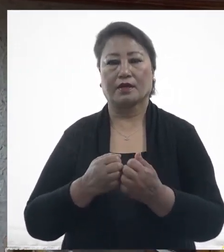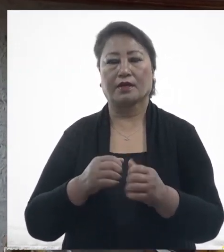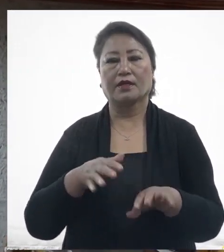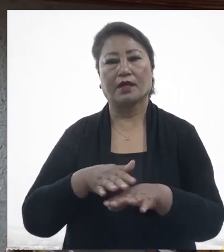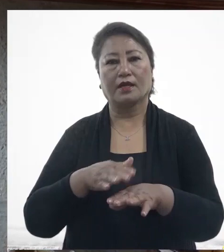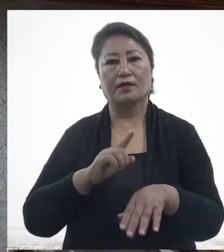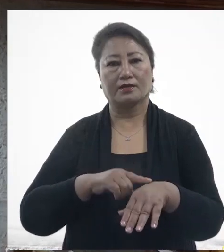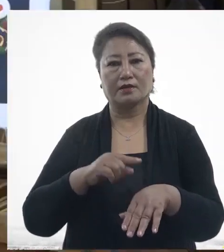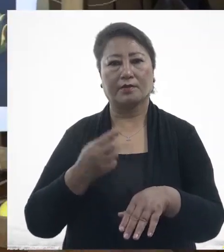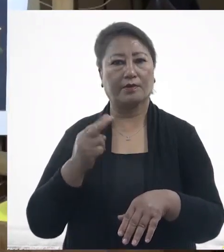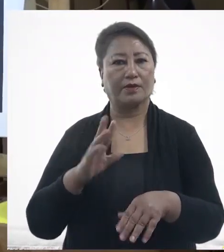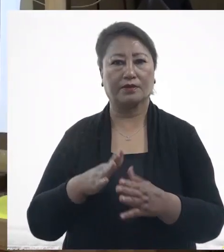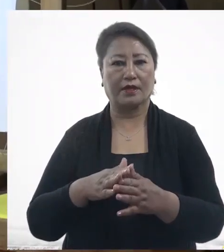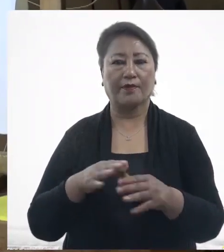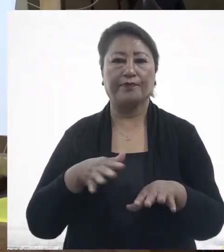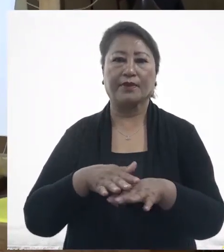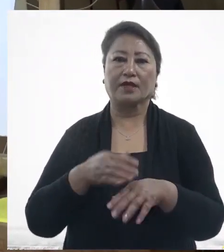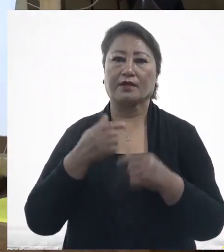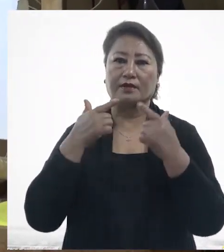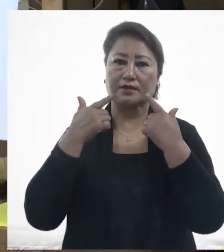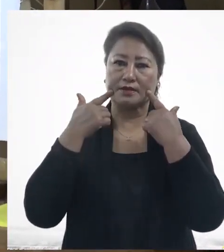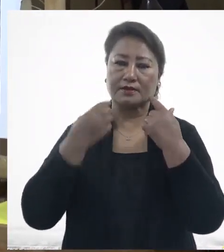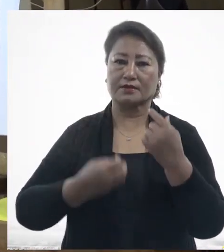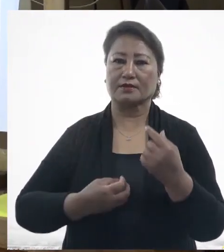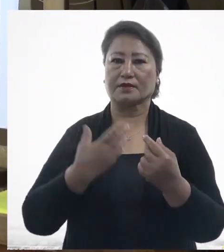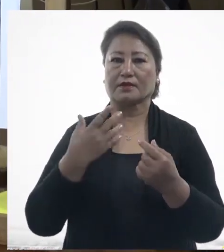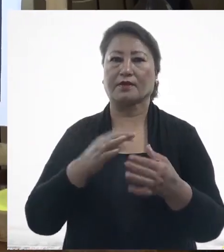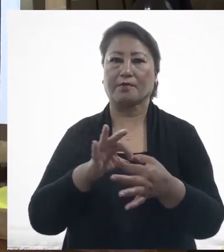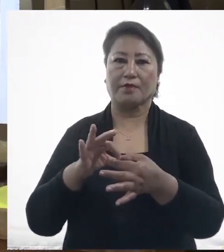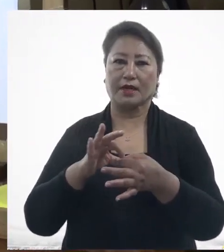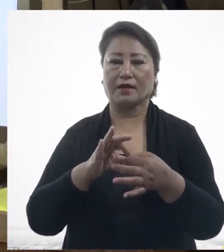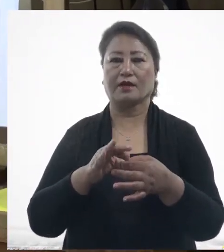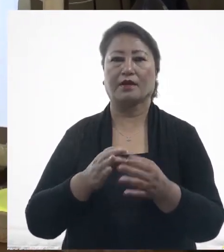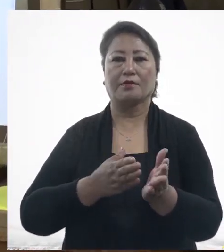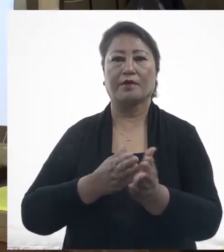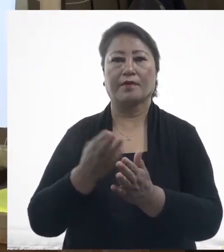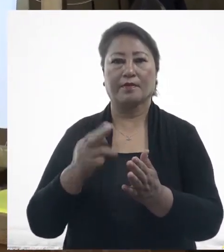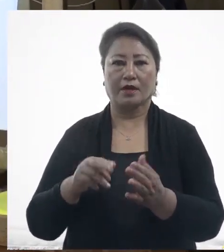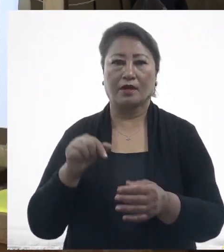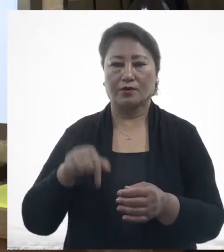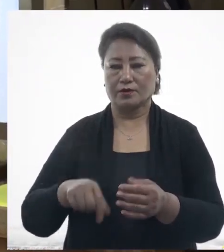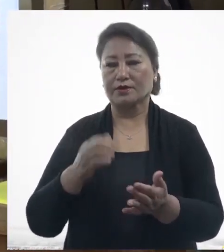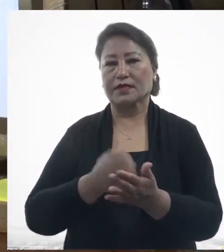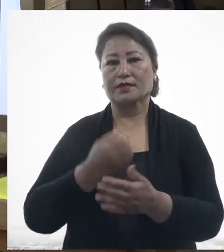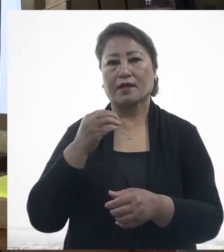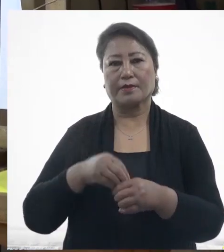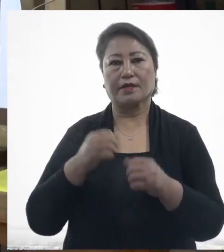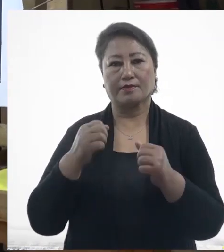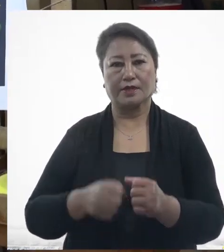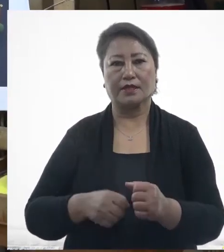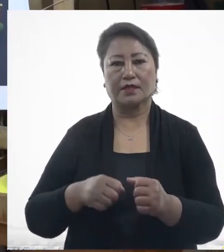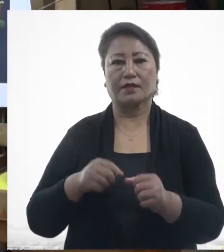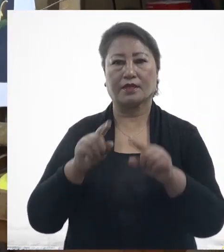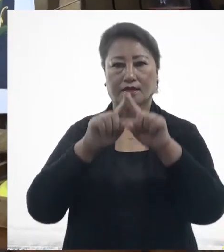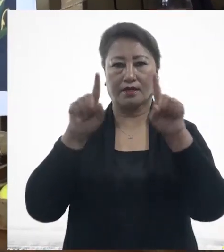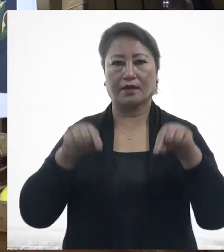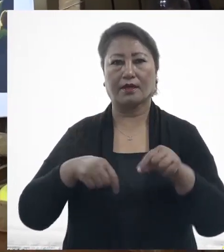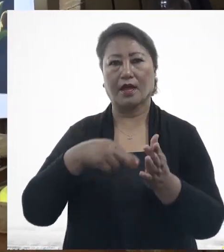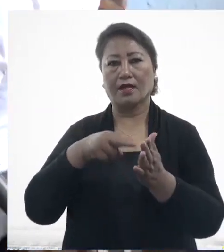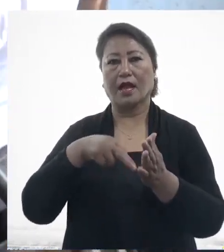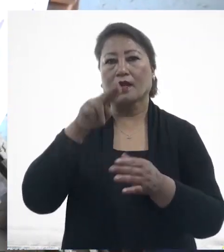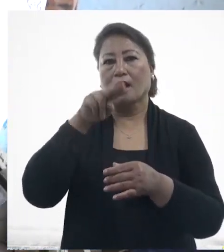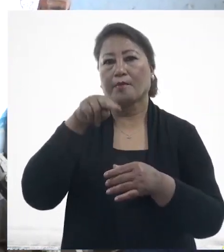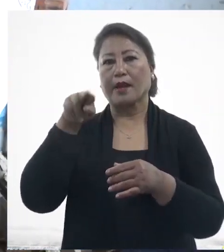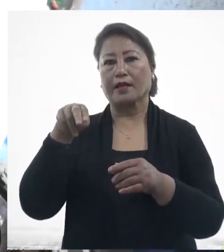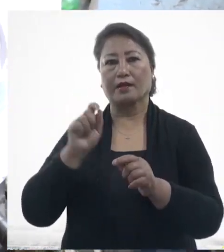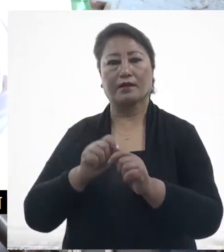समय भएको छैन। निकै हँसिला र मिजासिला स्वभावका रोकाया हाल बिआई इन्स्टिच्युटमा बसेर थानका पेन्टिङको काम गर्दै आउनुभएको छ।